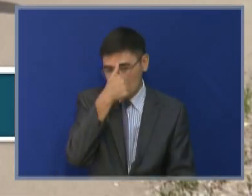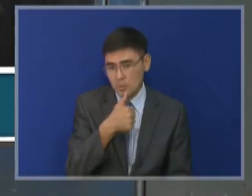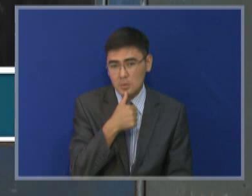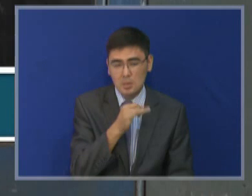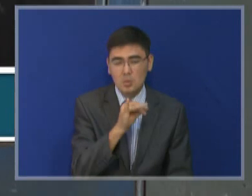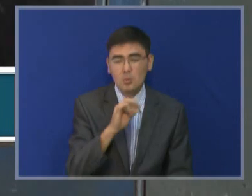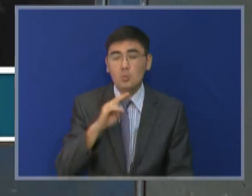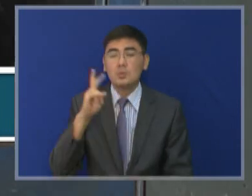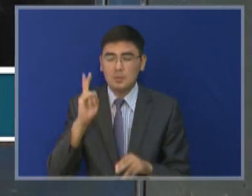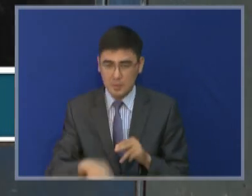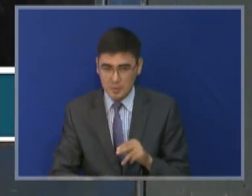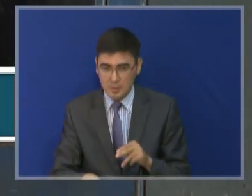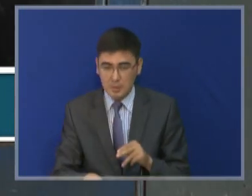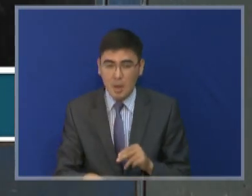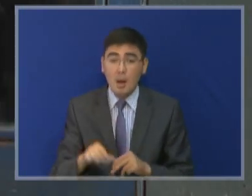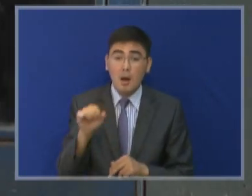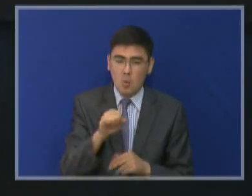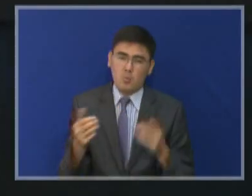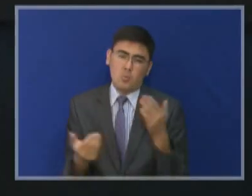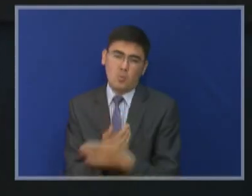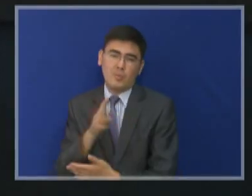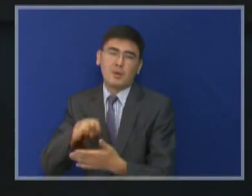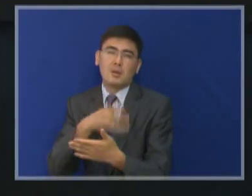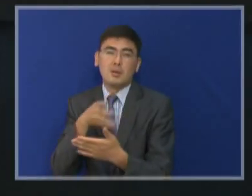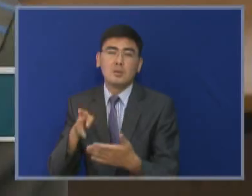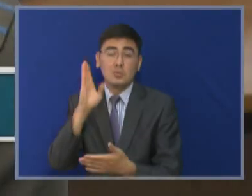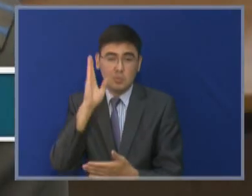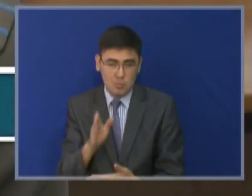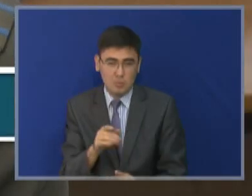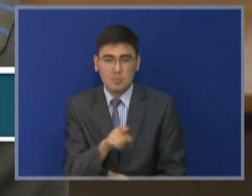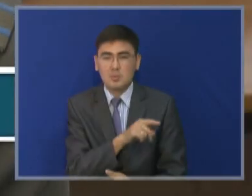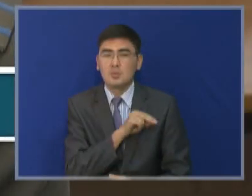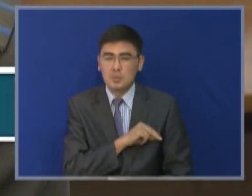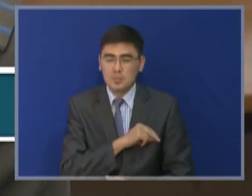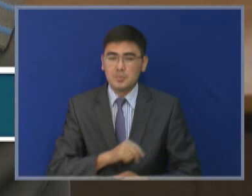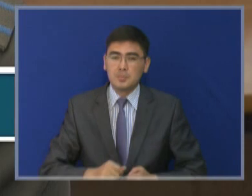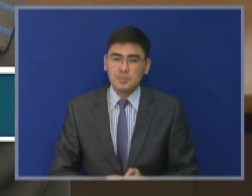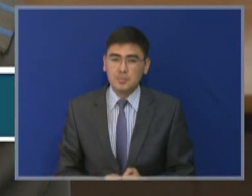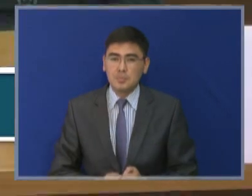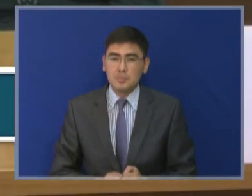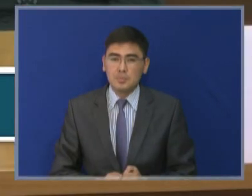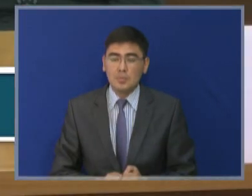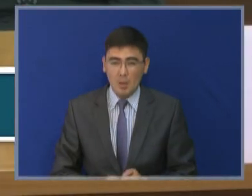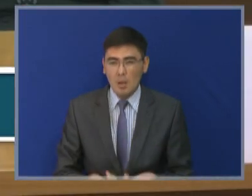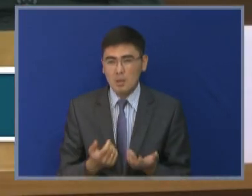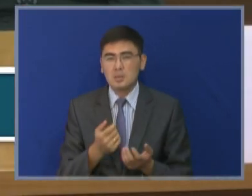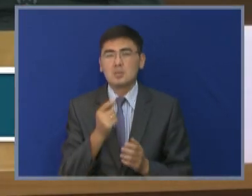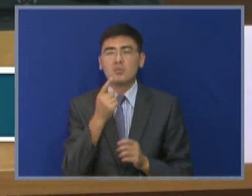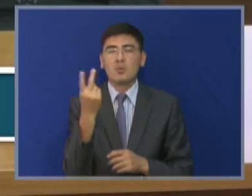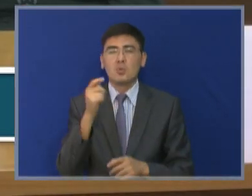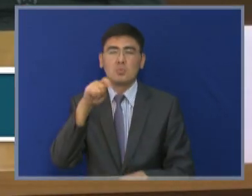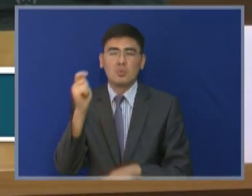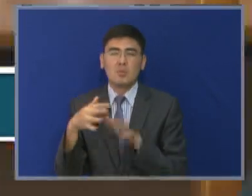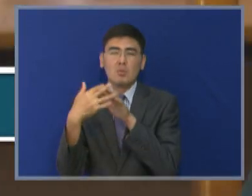айына жаңа құжат әзірленетін болады деп атап өтті мамандар. 96 жасқа қараған шағында екінші дүниежүзілік